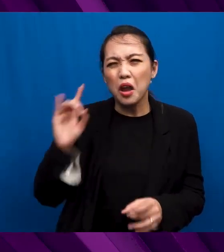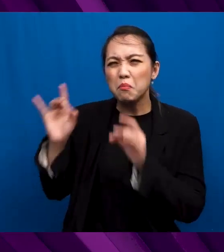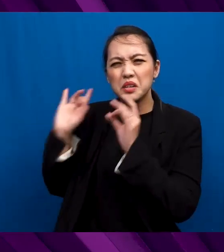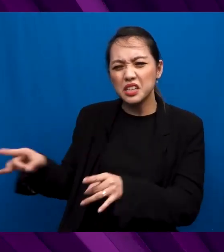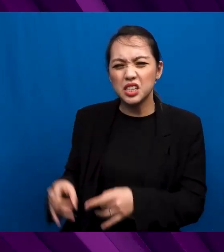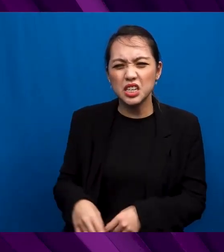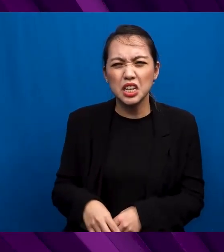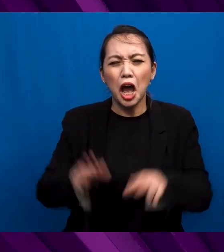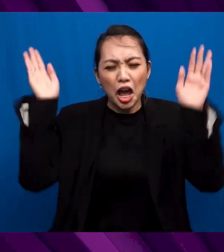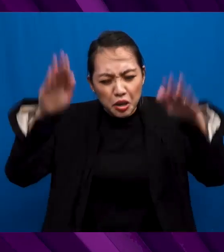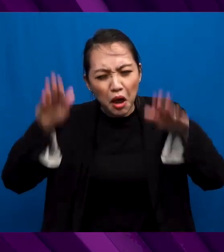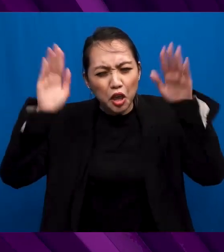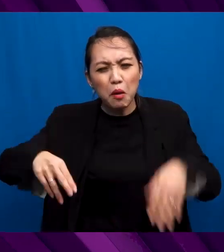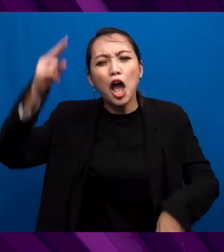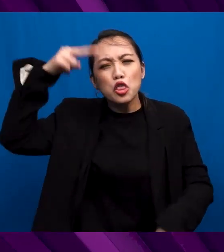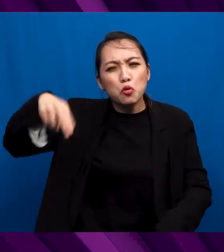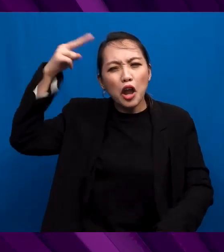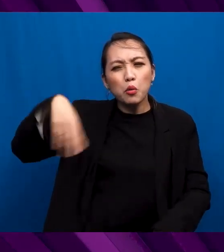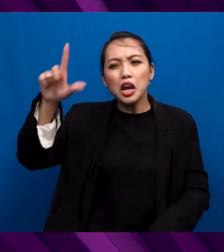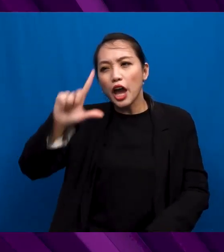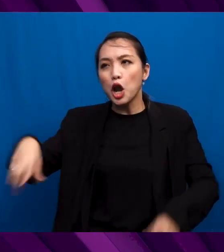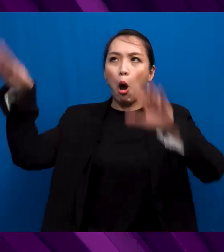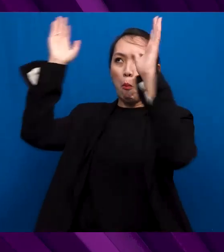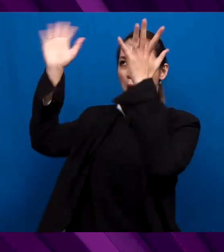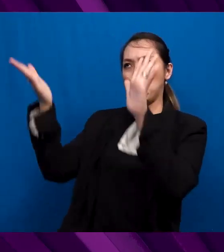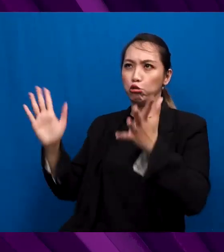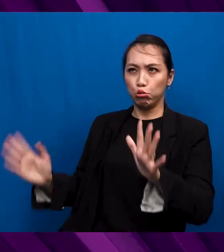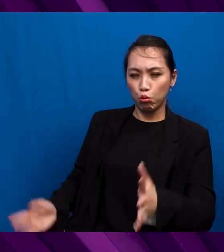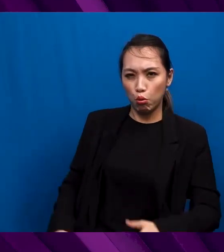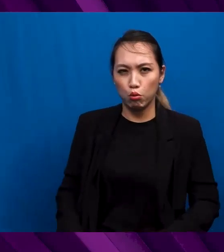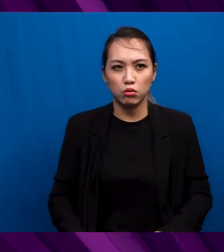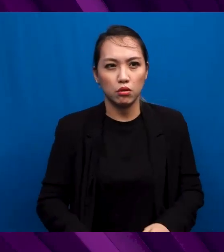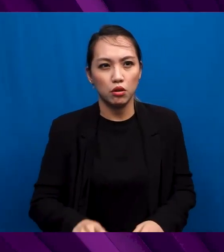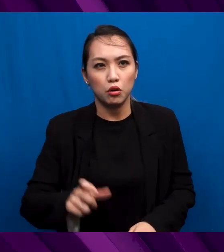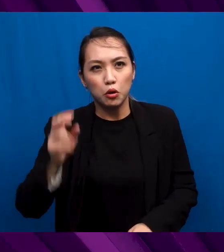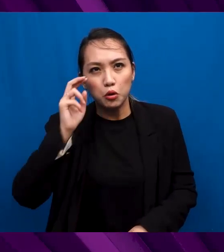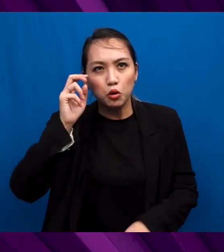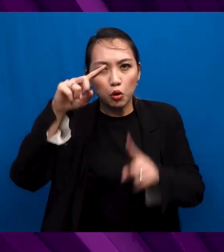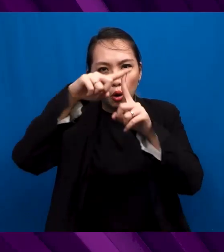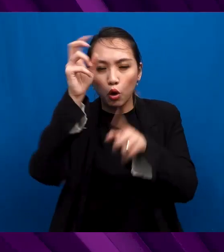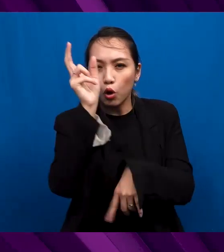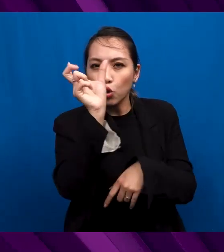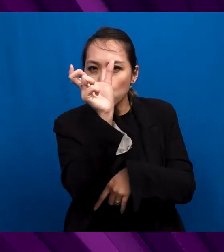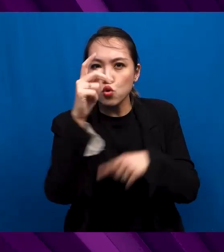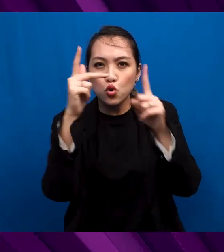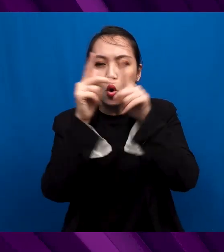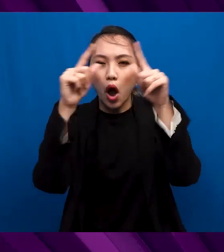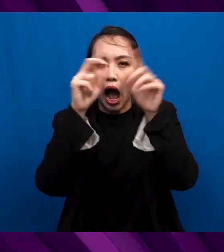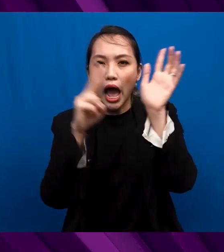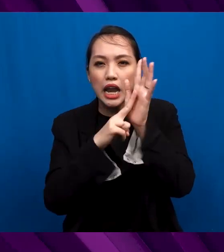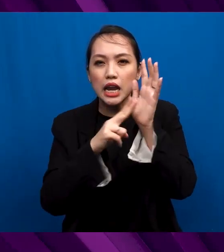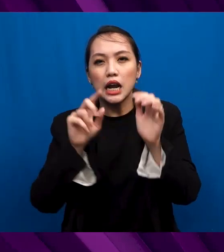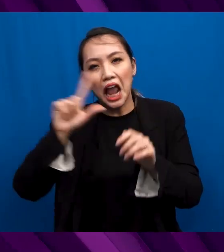dosa penyembahan berhala. Sengaja lagi, vulgar lagi dibawa pulang ke rumah. Padahal menyandang status umat